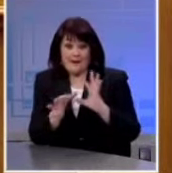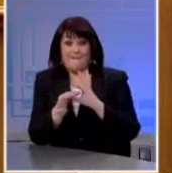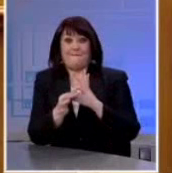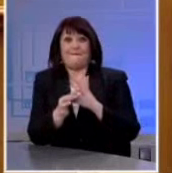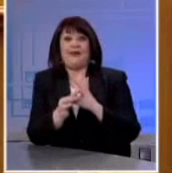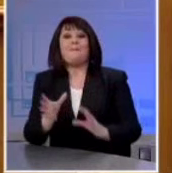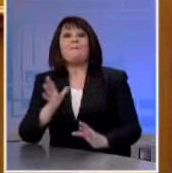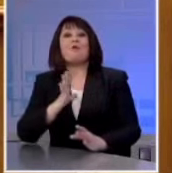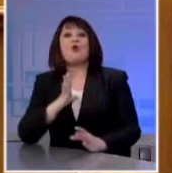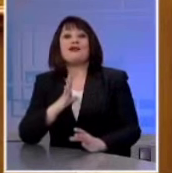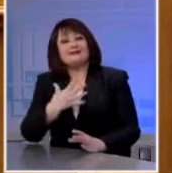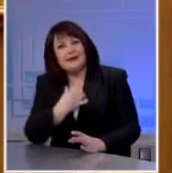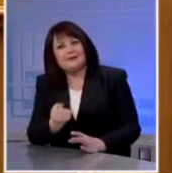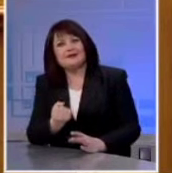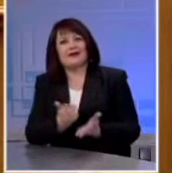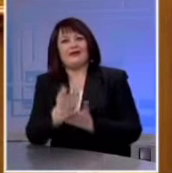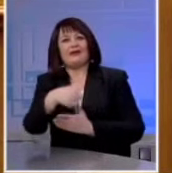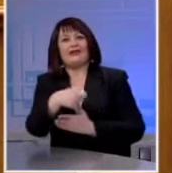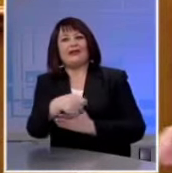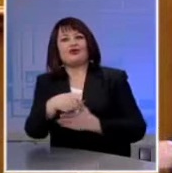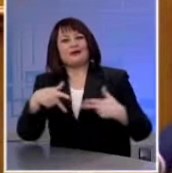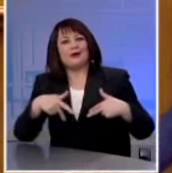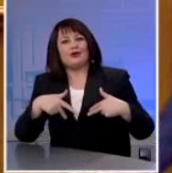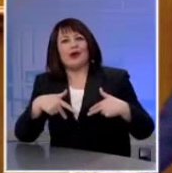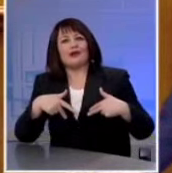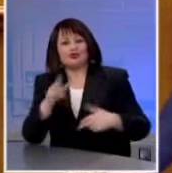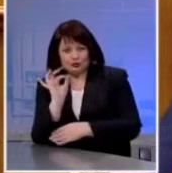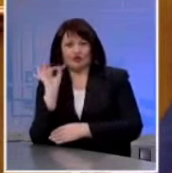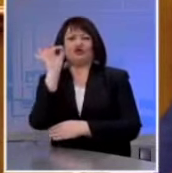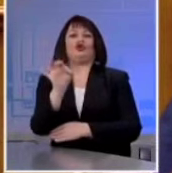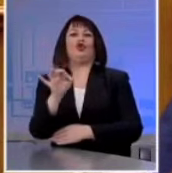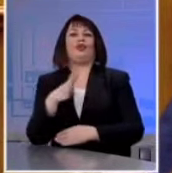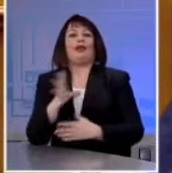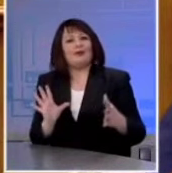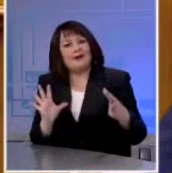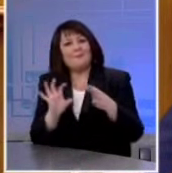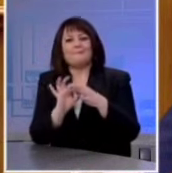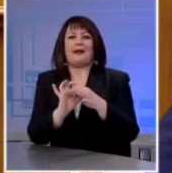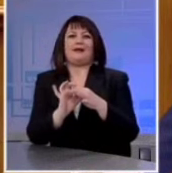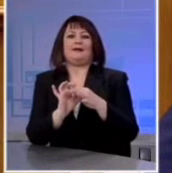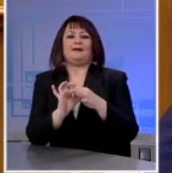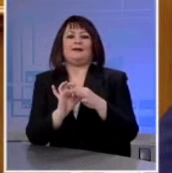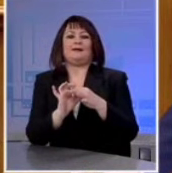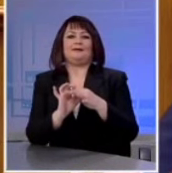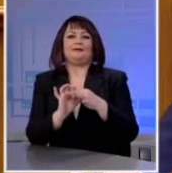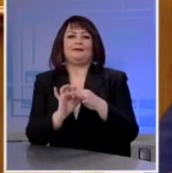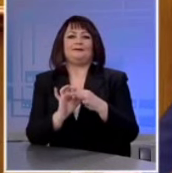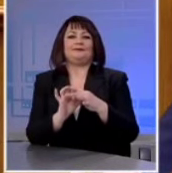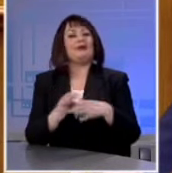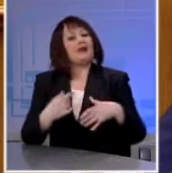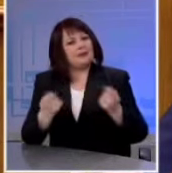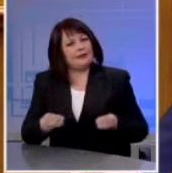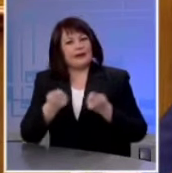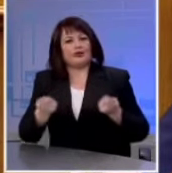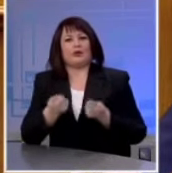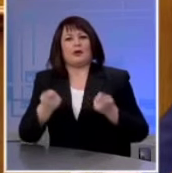να επαναοικοδομήσουμε. Και έχουμε στόχο να αποκαταστήσουμε και θα την